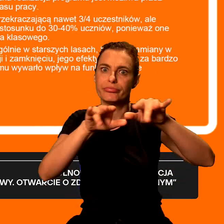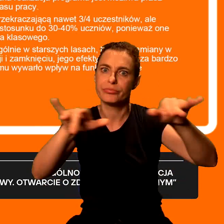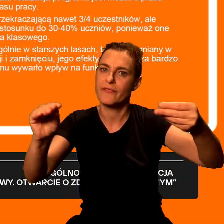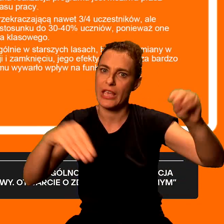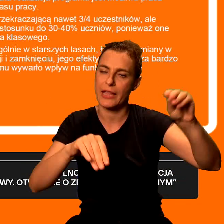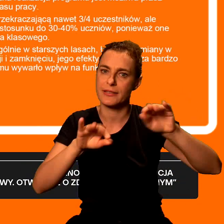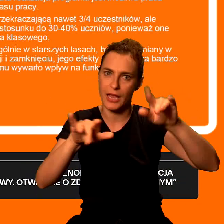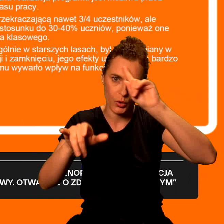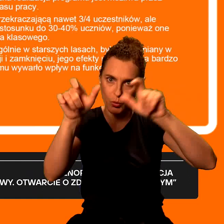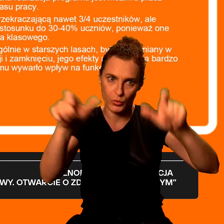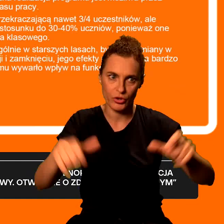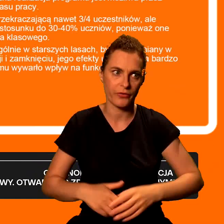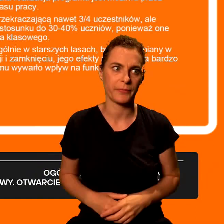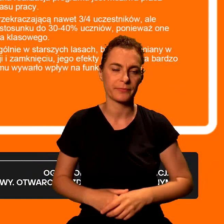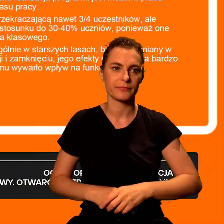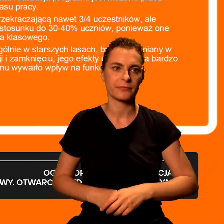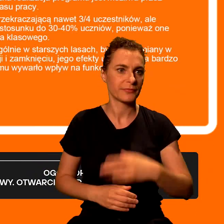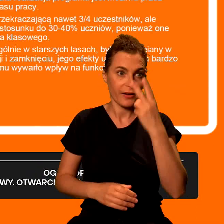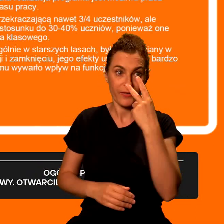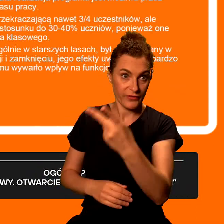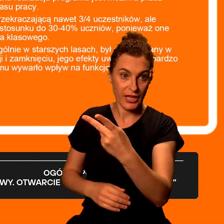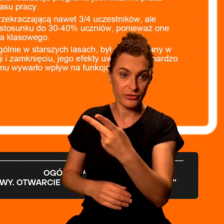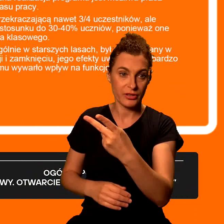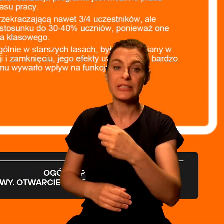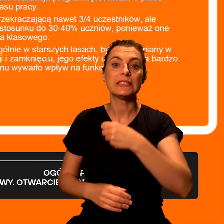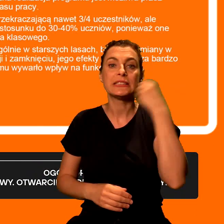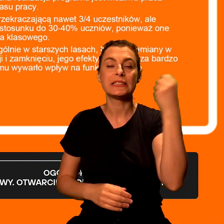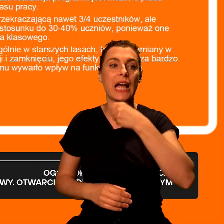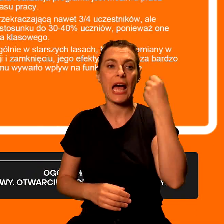wszystkie, nie wiem czy widzicie to, w starszych lasach.